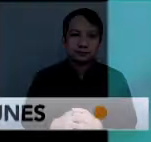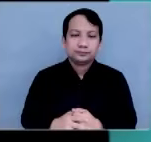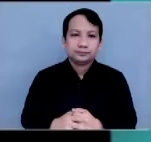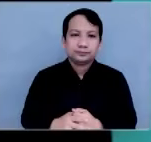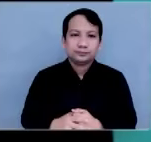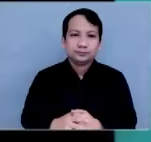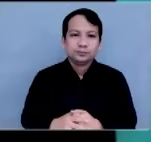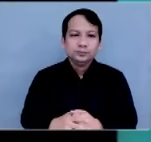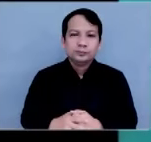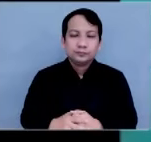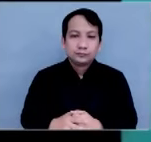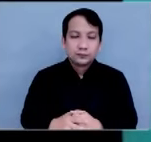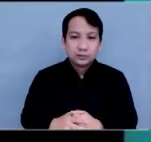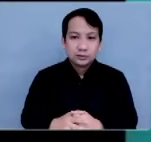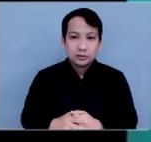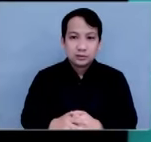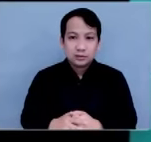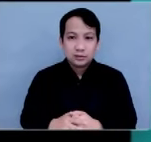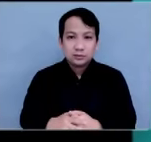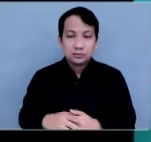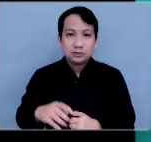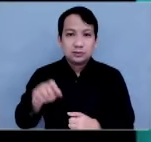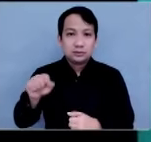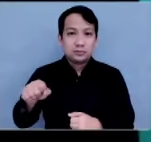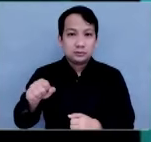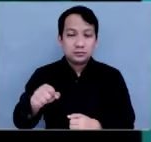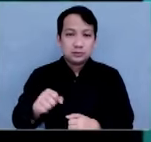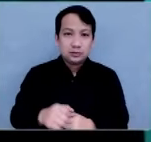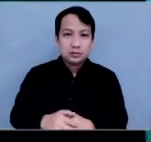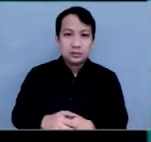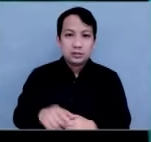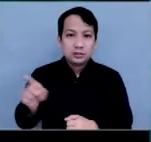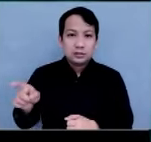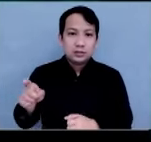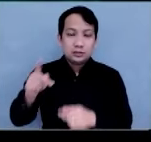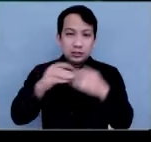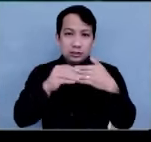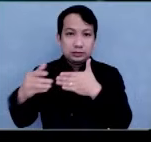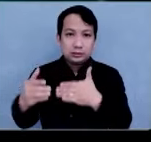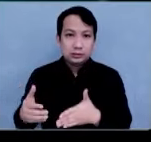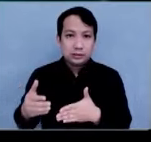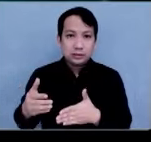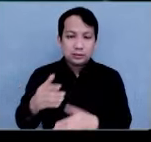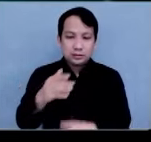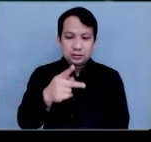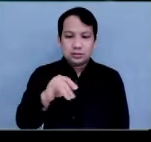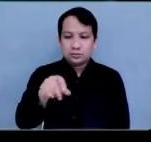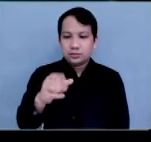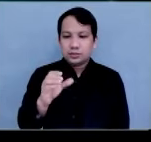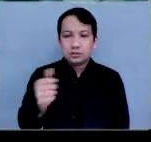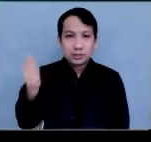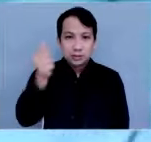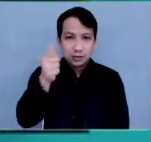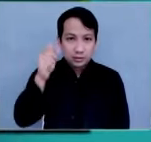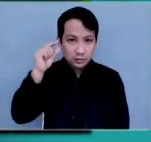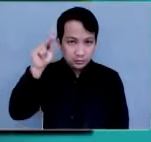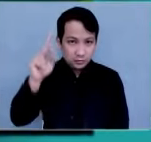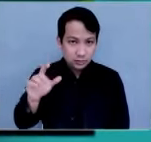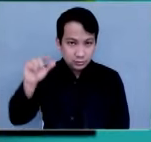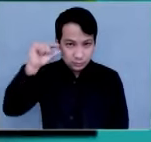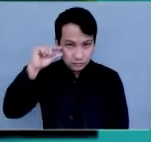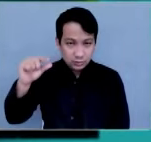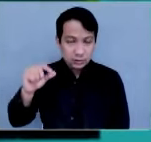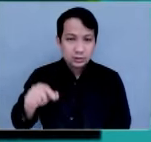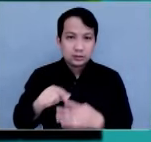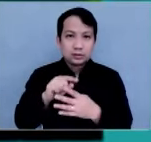abuel nasa custodial facility na ng Camp krame ang leader ng kingdom of Jesus Christ na Si pastor apo Kiboy at apat